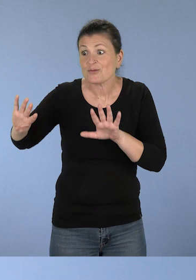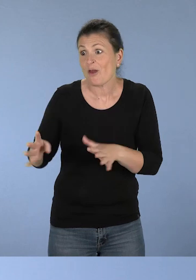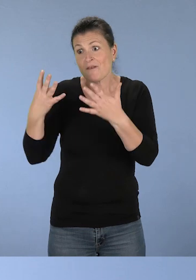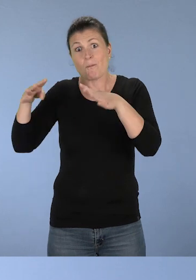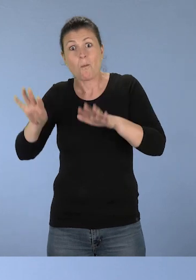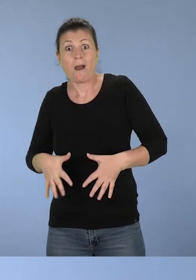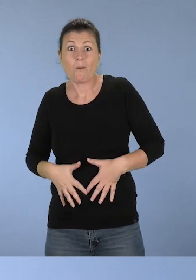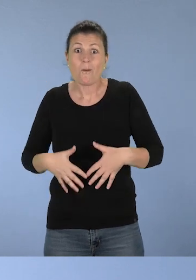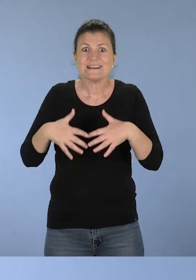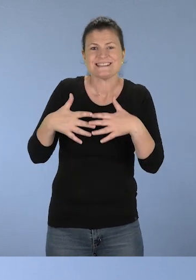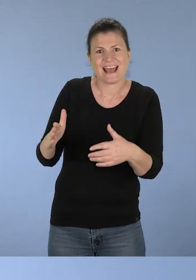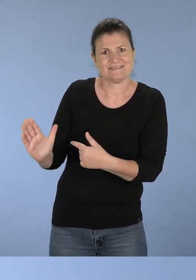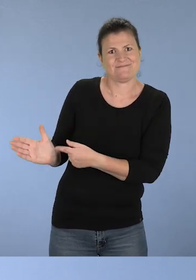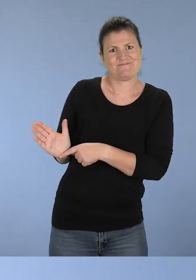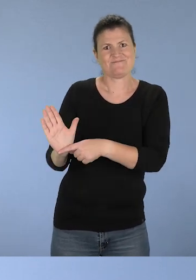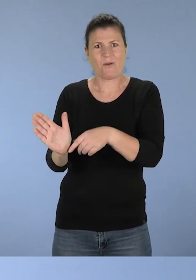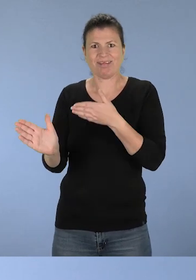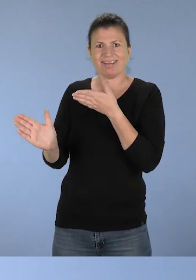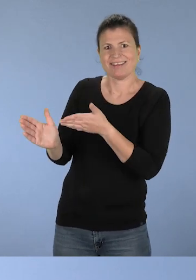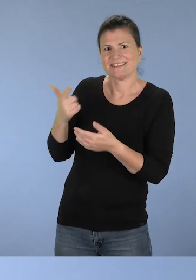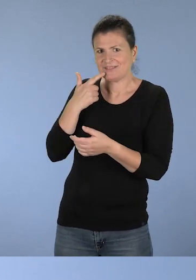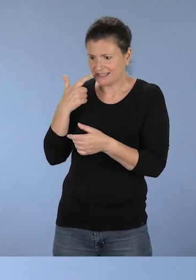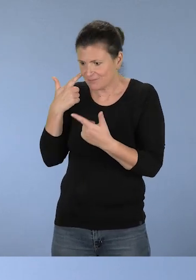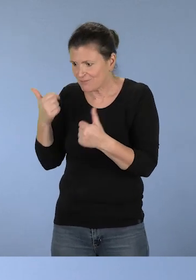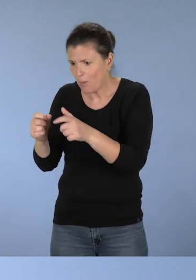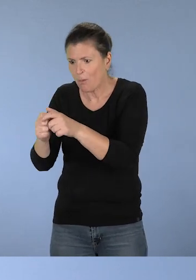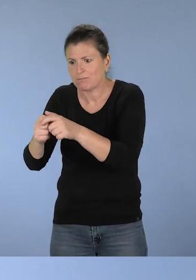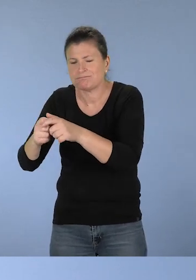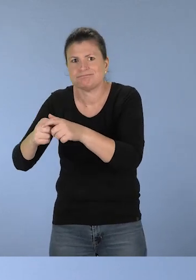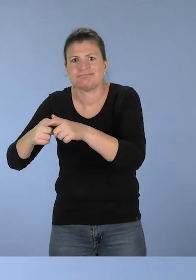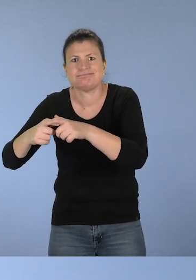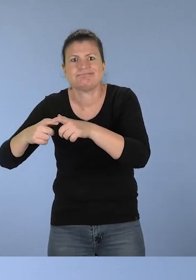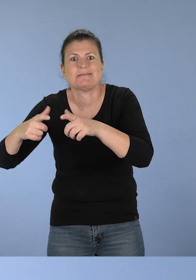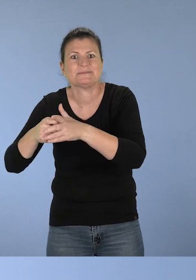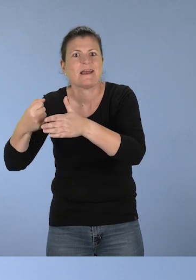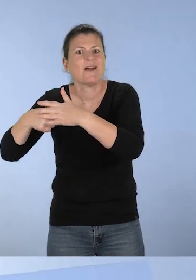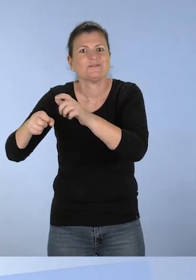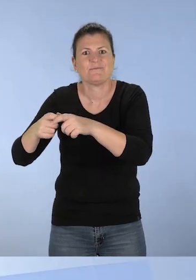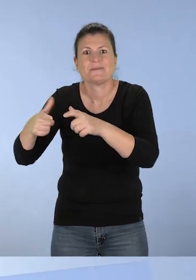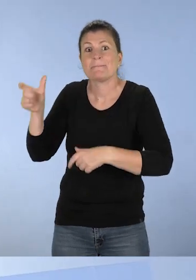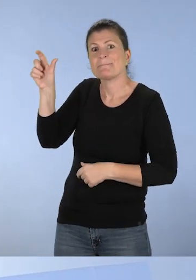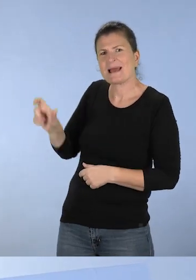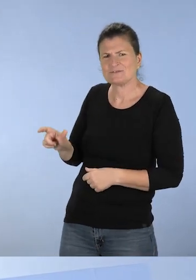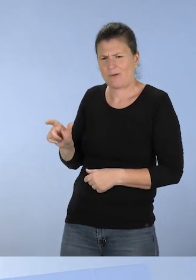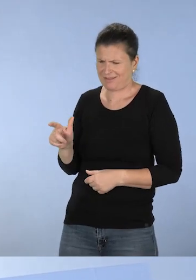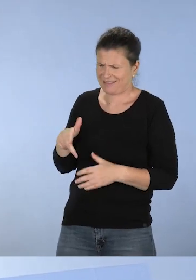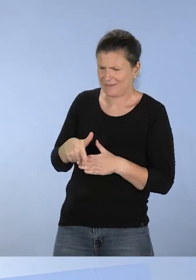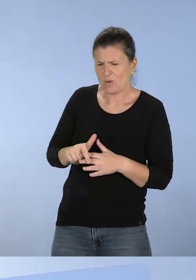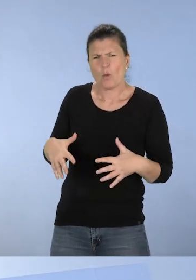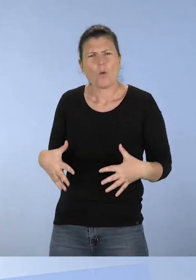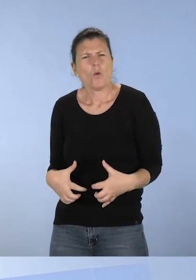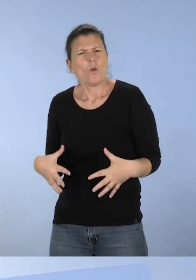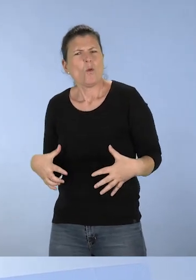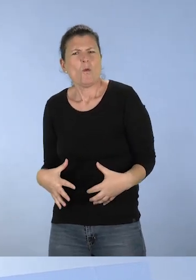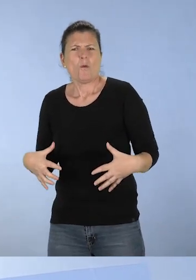Le 9e mois de la grossesse va ouvrir sur la planche suivante qui parle de la dilatation du col de l'utérus lors de l'accouchement. On y retrouve le personnage ayant ses